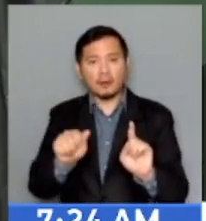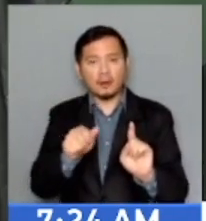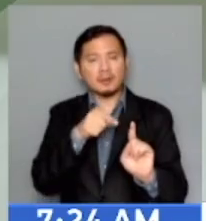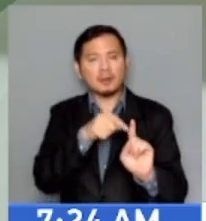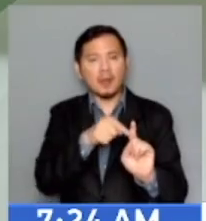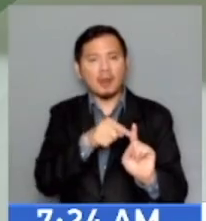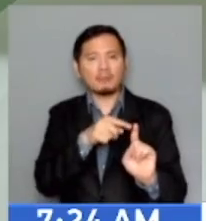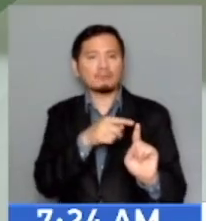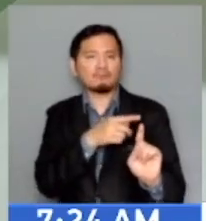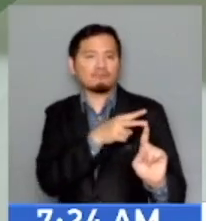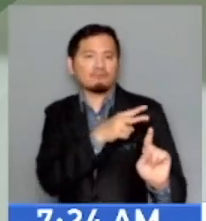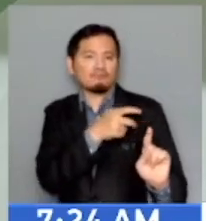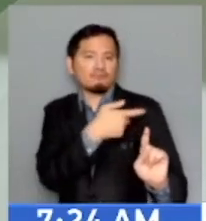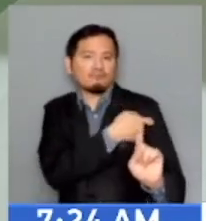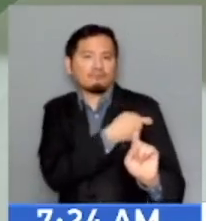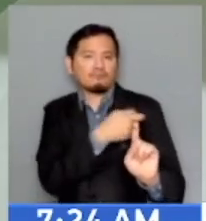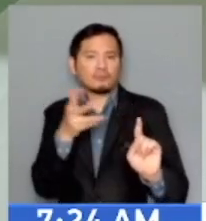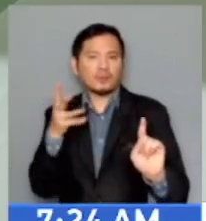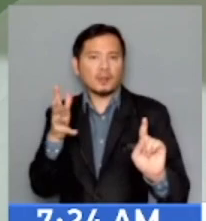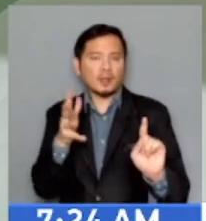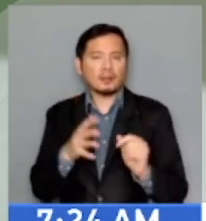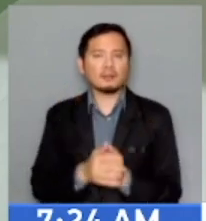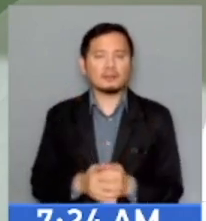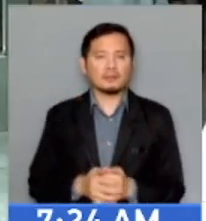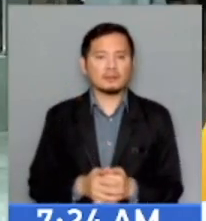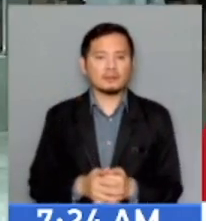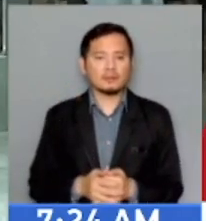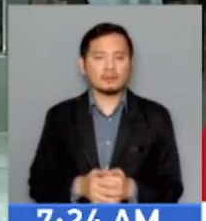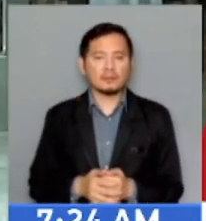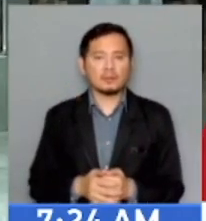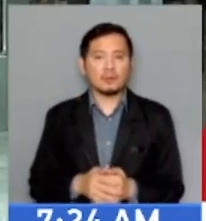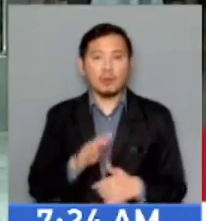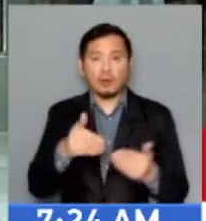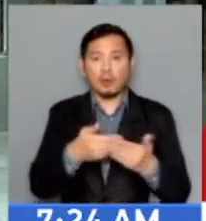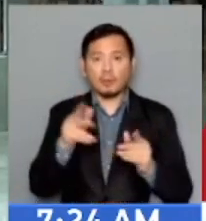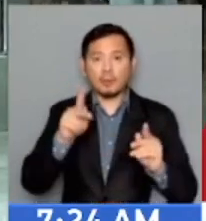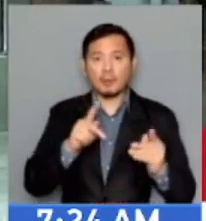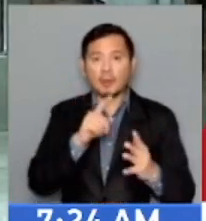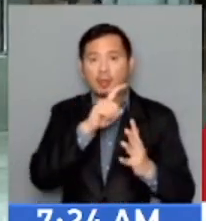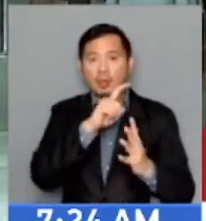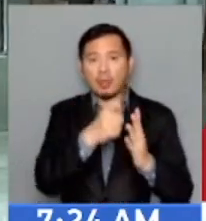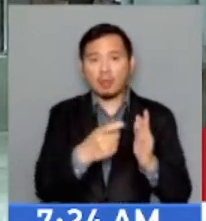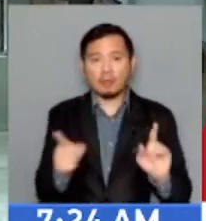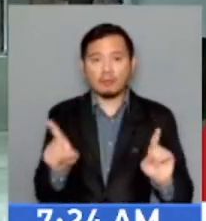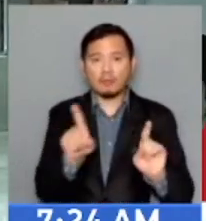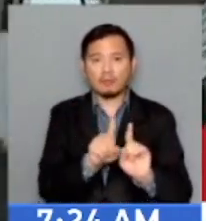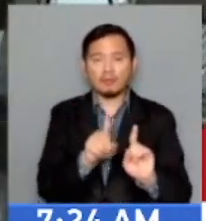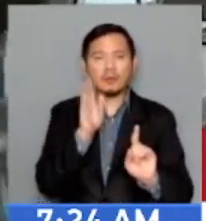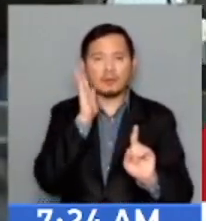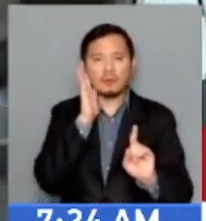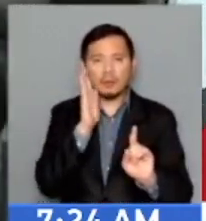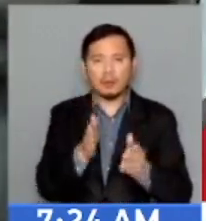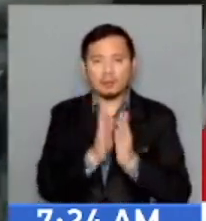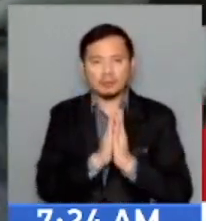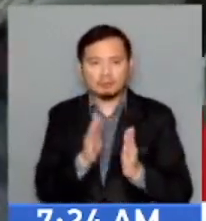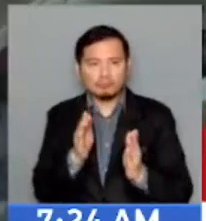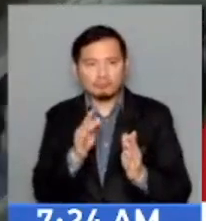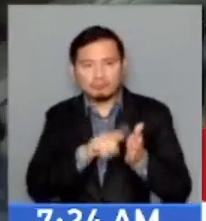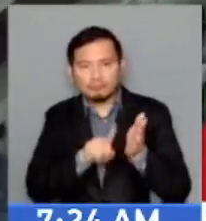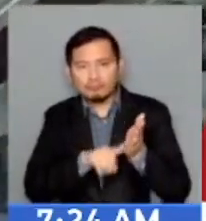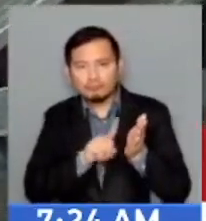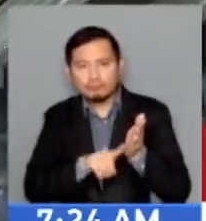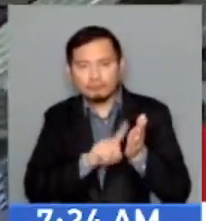ng kanyang fully vaccinated close contacts ang kanilang quarantine. Natukoy na rin ang 33 contacts niya sa eroplano at inaalam ang